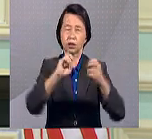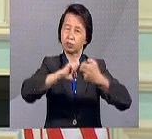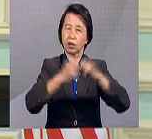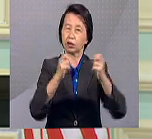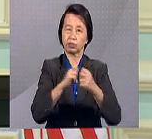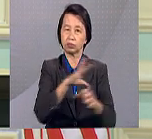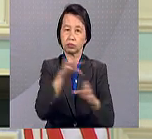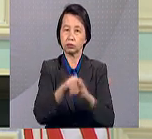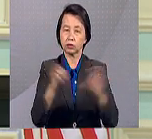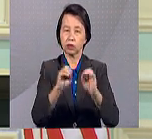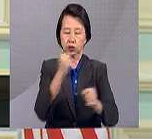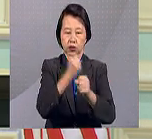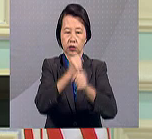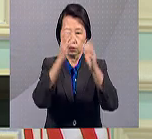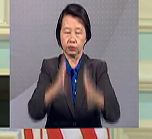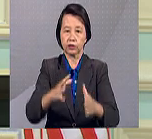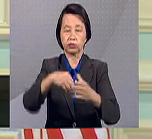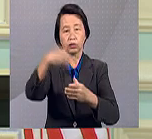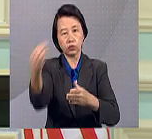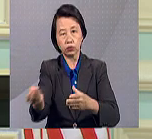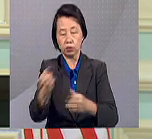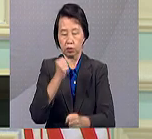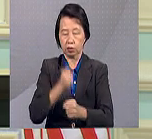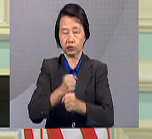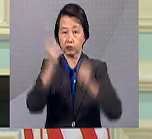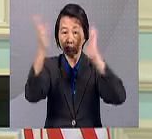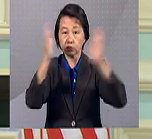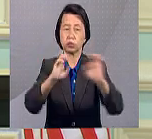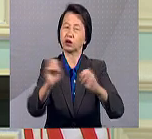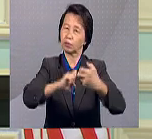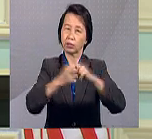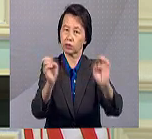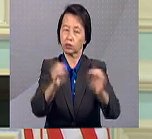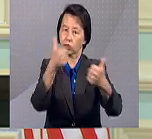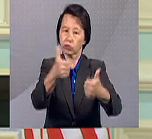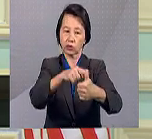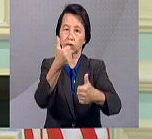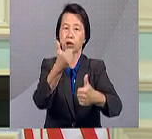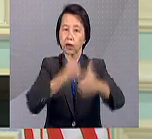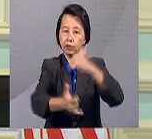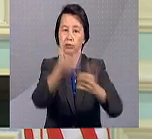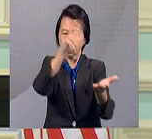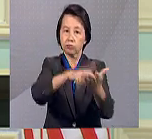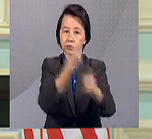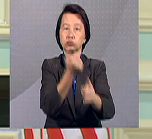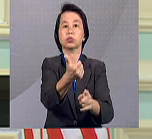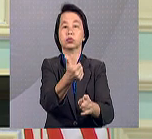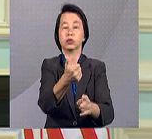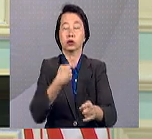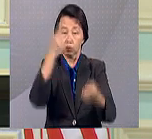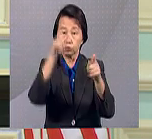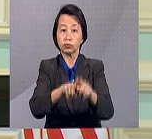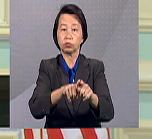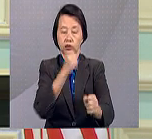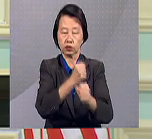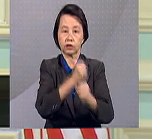yang melibatkan pekerja-pekerja asing yang bekerja di negara kita. Sekiranya kita setuju, kita perlukan mereka